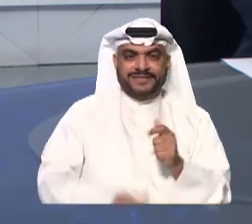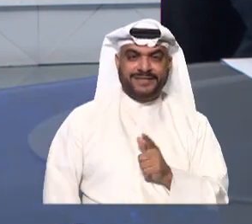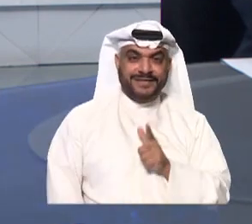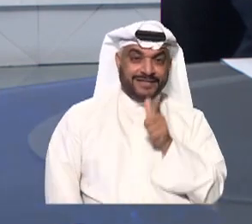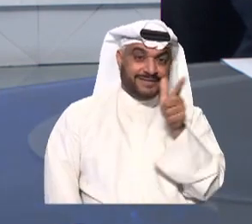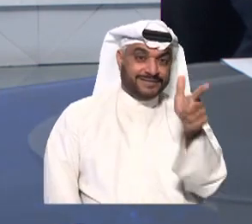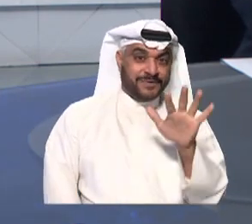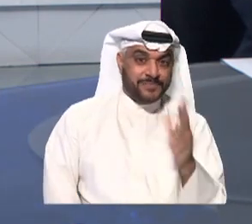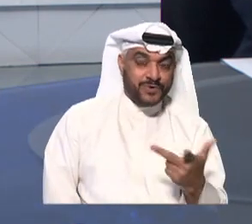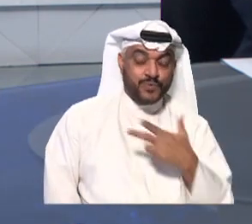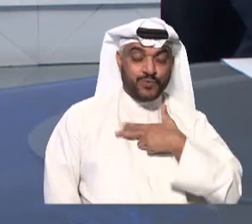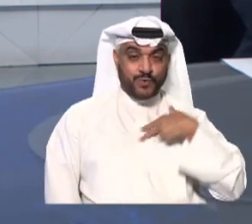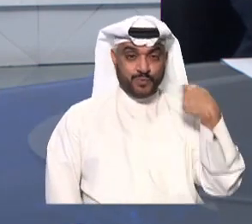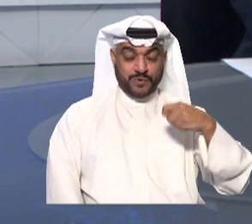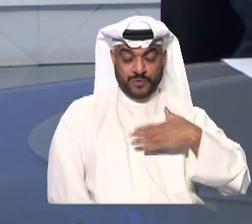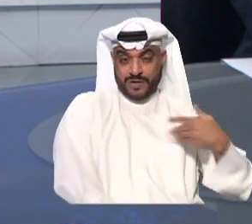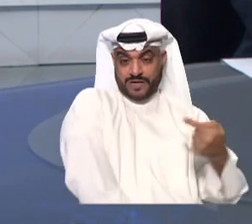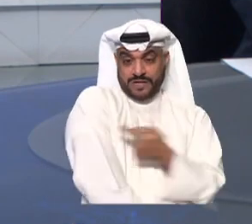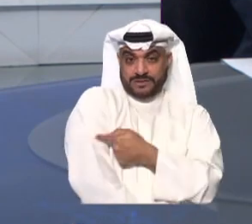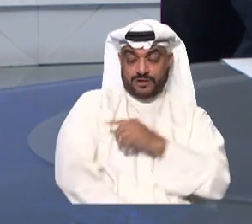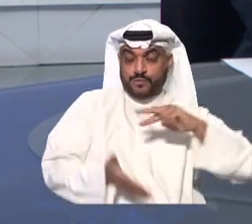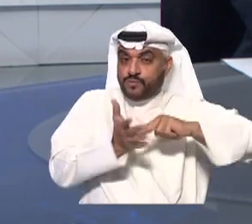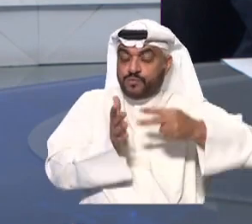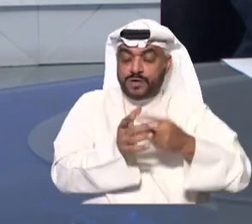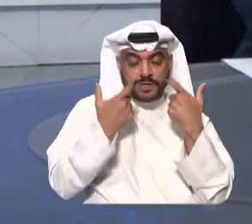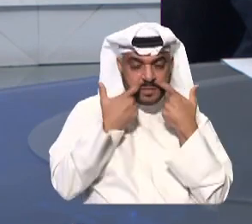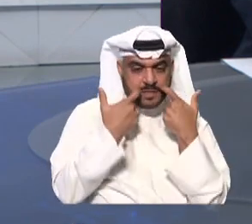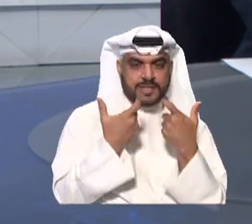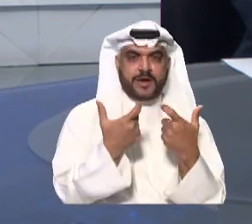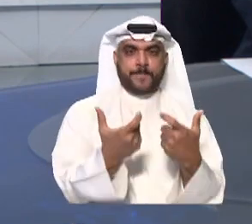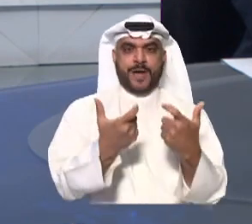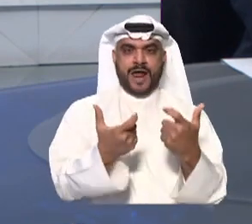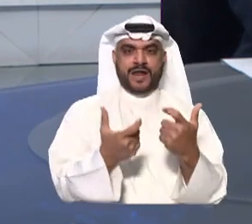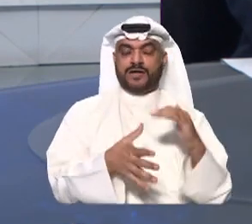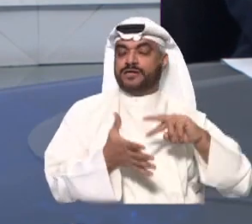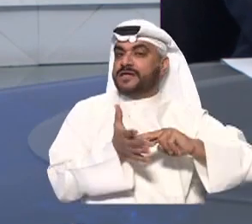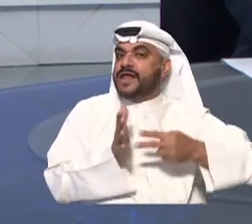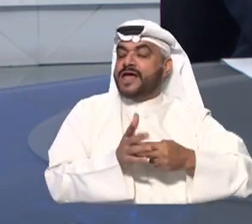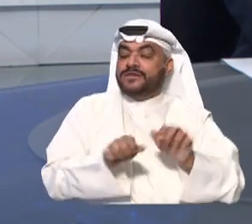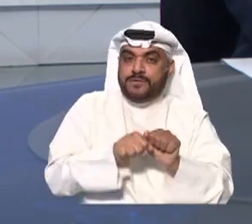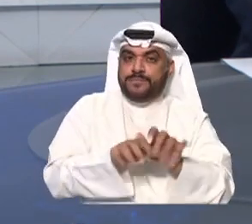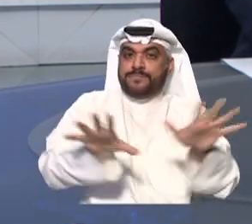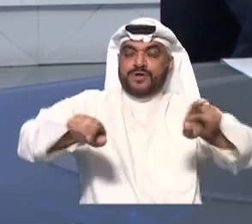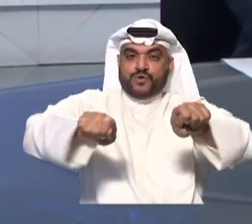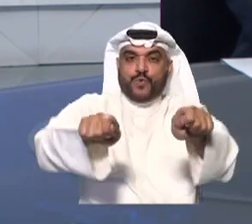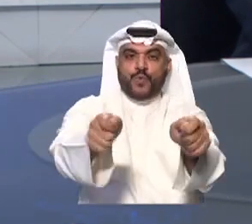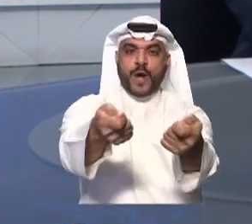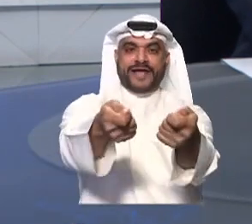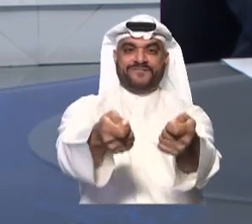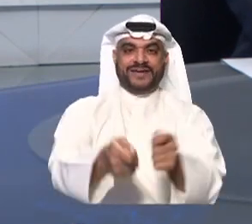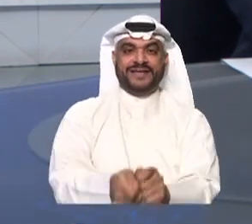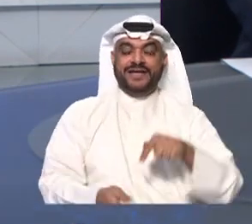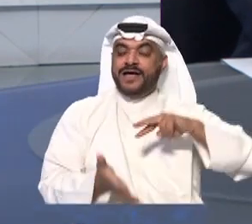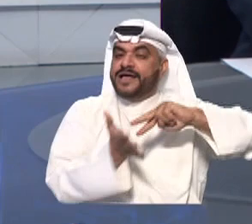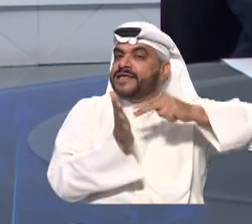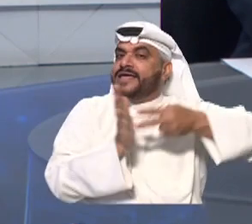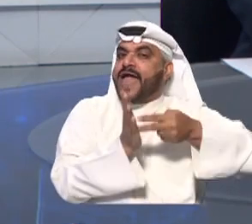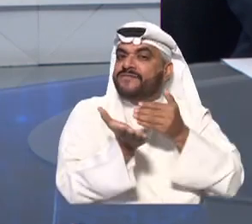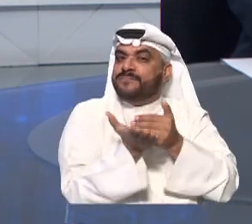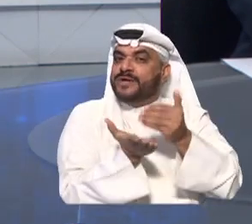الصحية على اتخاذ مزيد من الإجراءات الاحترازية سعيا لعدم انتشار هذا الفيروس. هذه الإجراءات